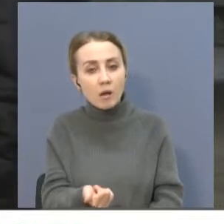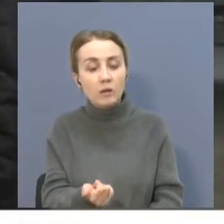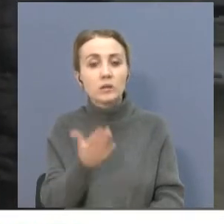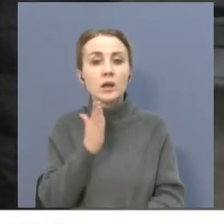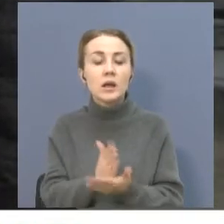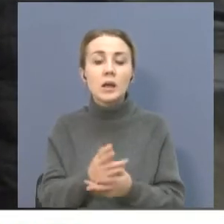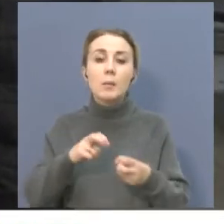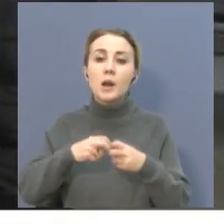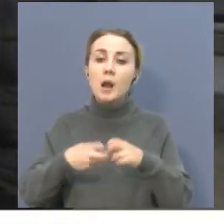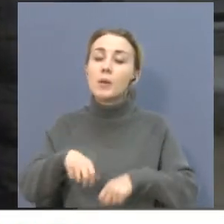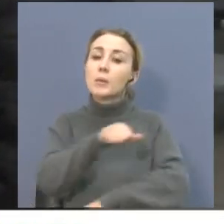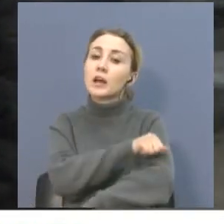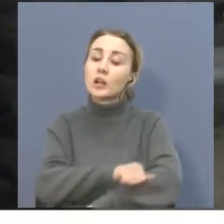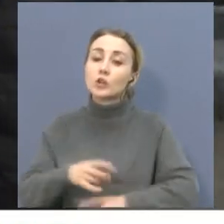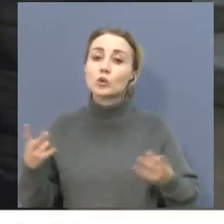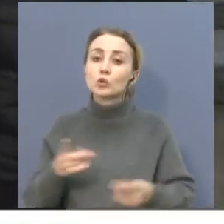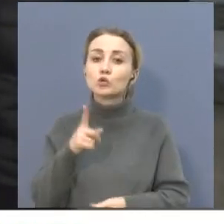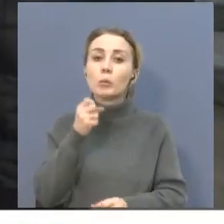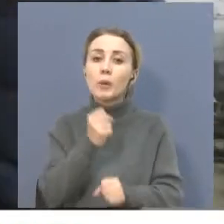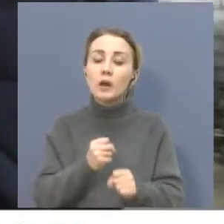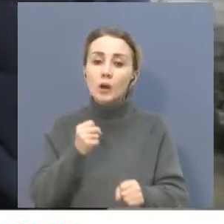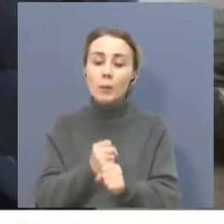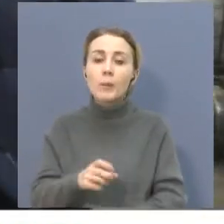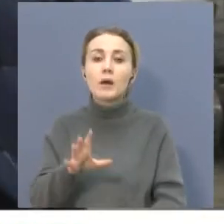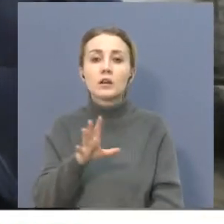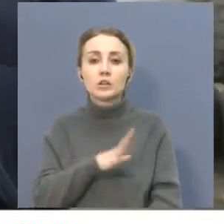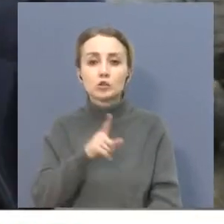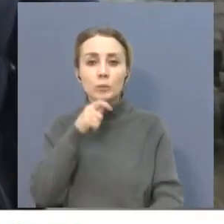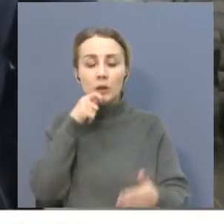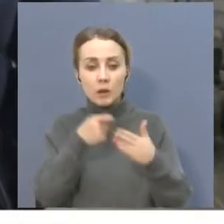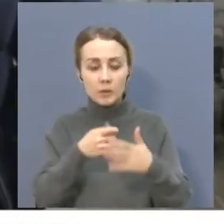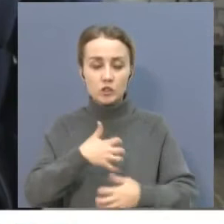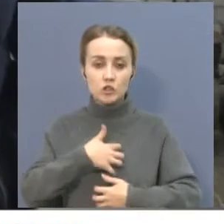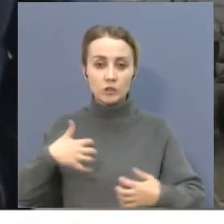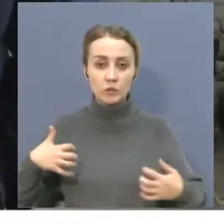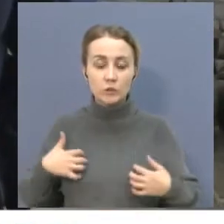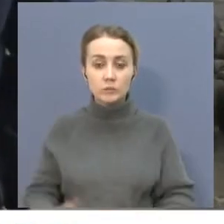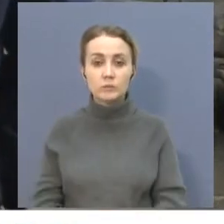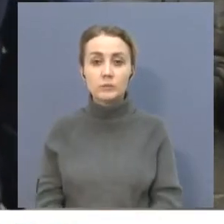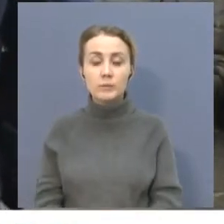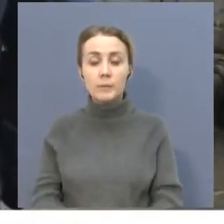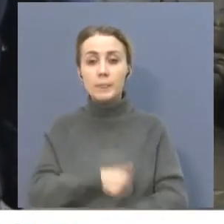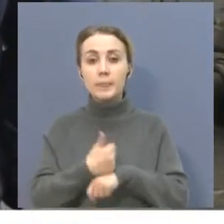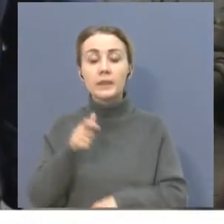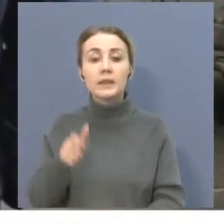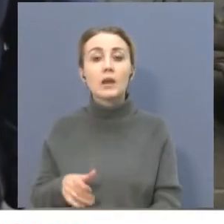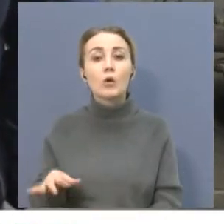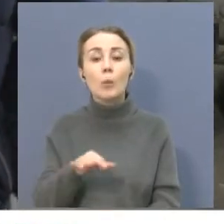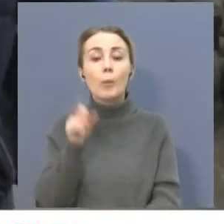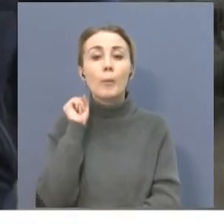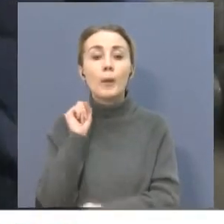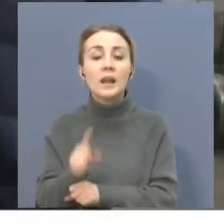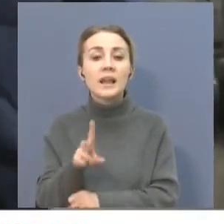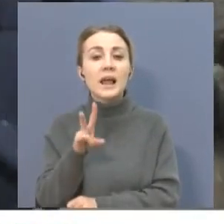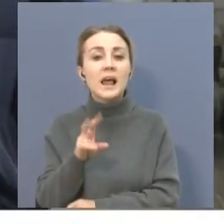дайындау үшін қайта өңдеуді қолға алу керек. Облыс әкімі Ермек Маржықпаев өсімдік шаруашылығын дамыту қарқынын